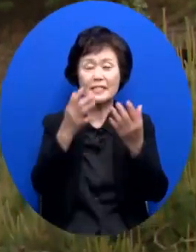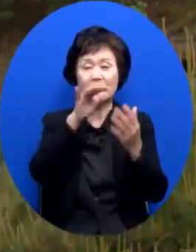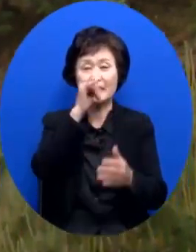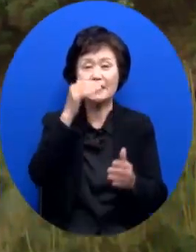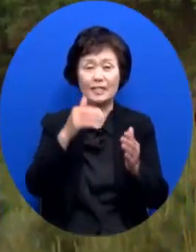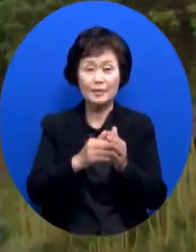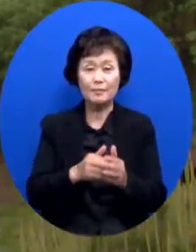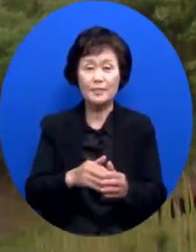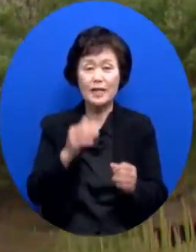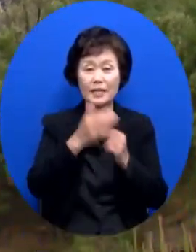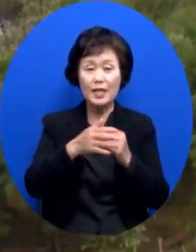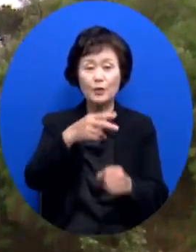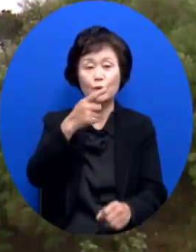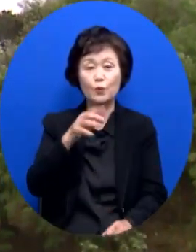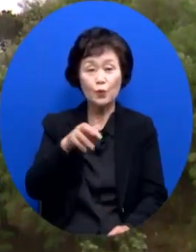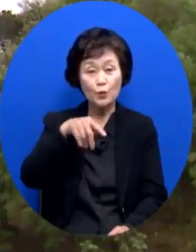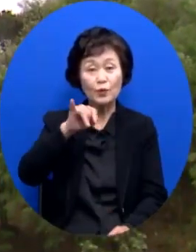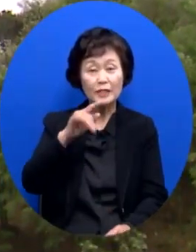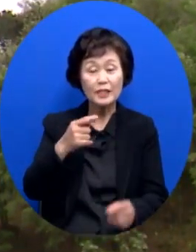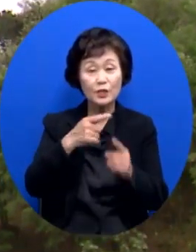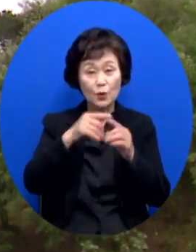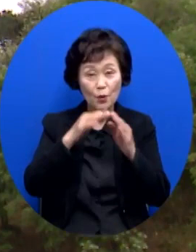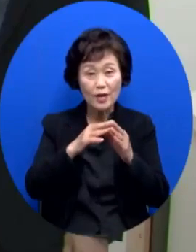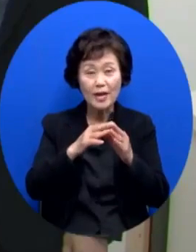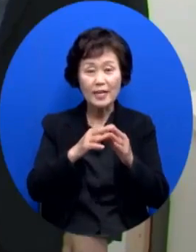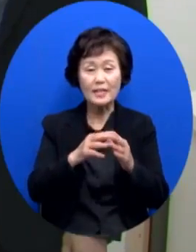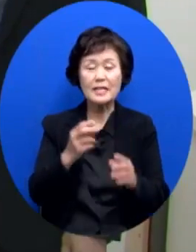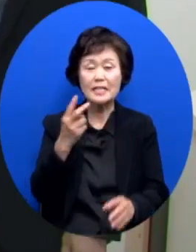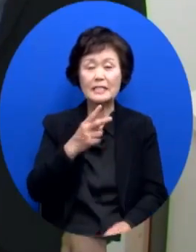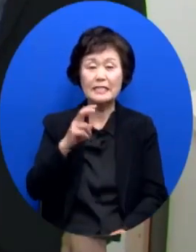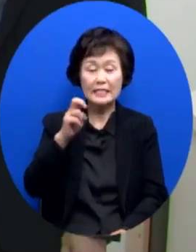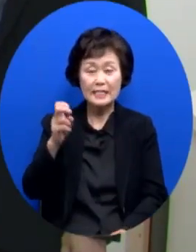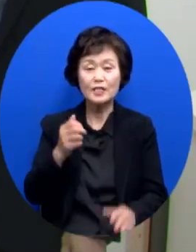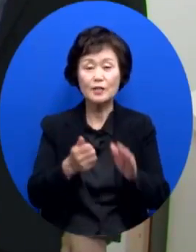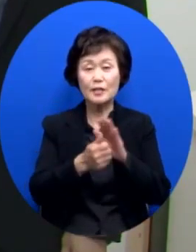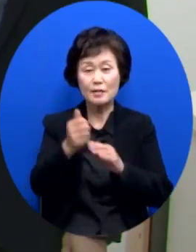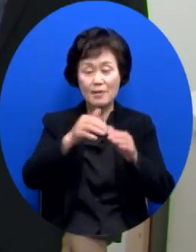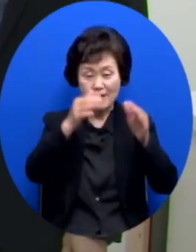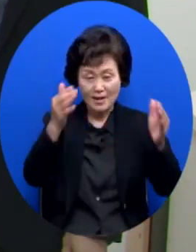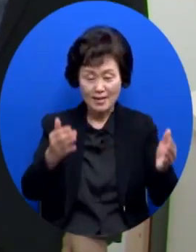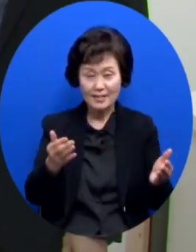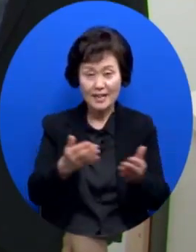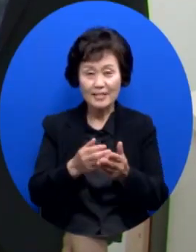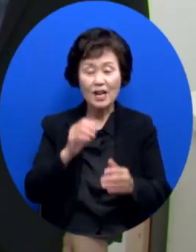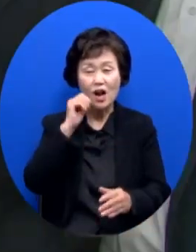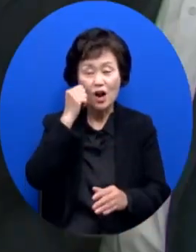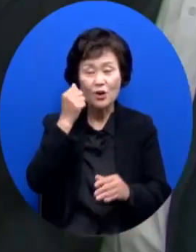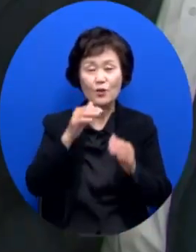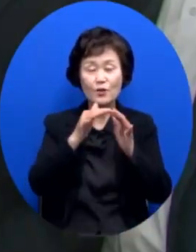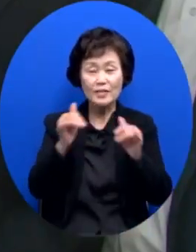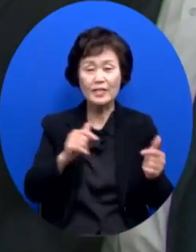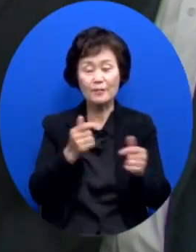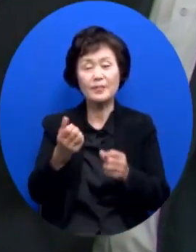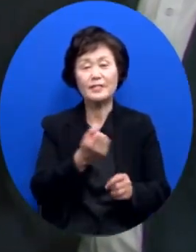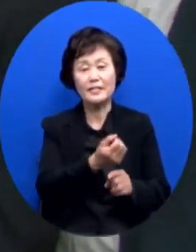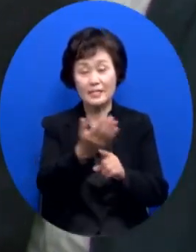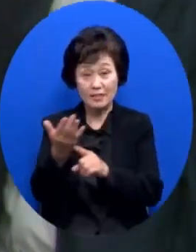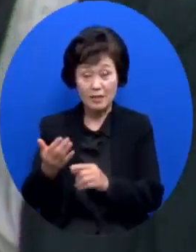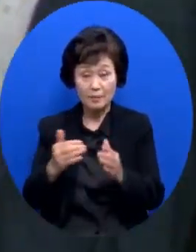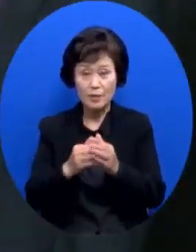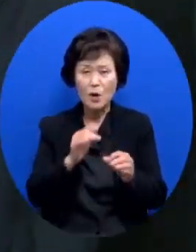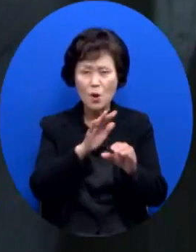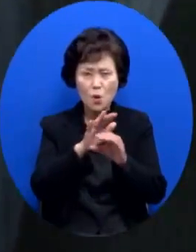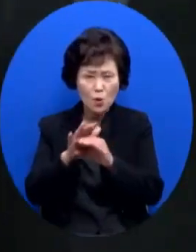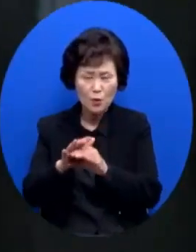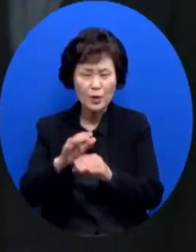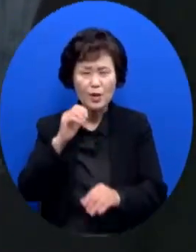대구 동신교회는 부활절 헌금으로 마련한 희망상자를 어려운 이웃에게 베풀었습니다. 대구 동신교회는 코로나로 피해를 입은